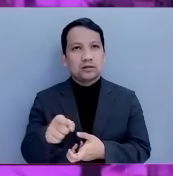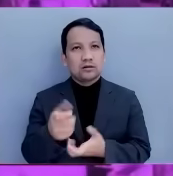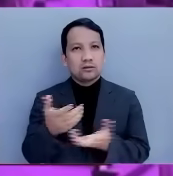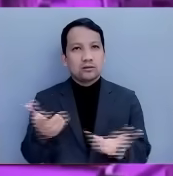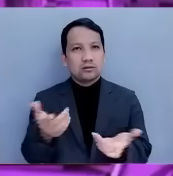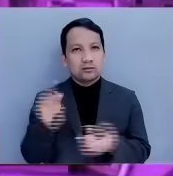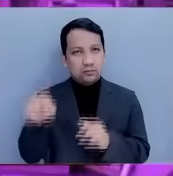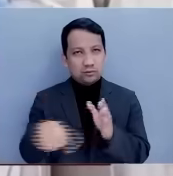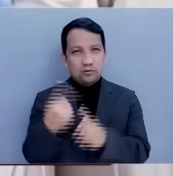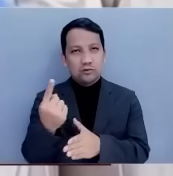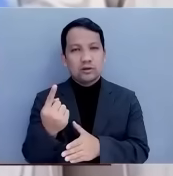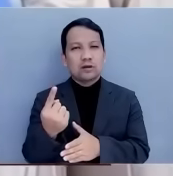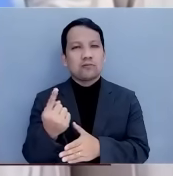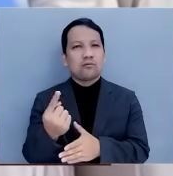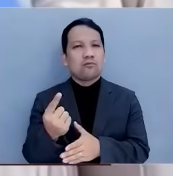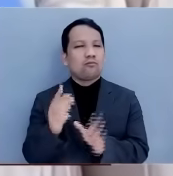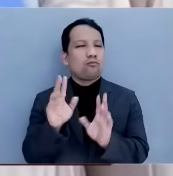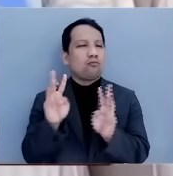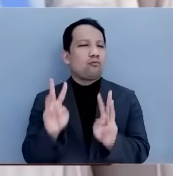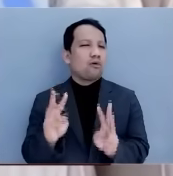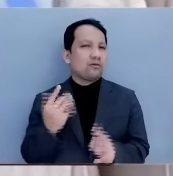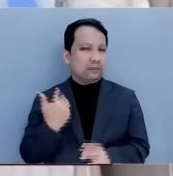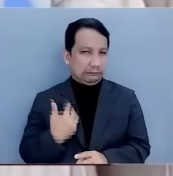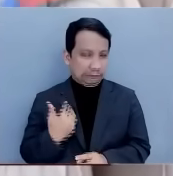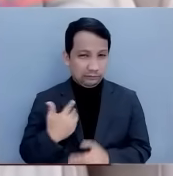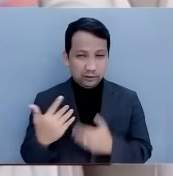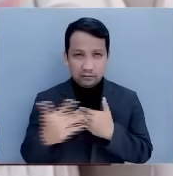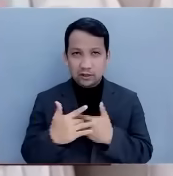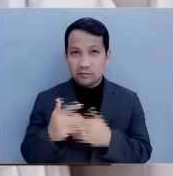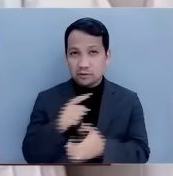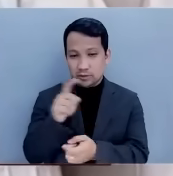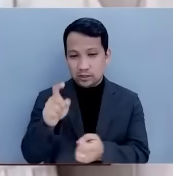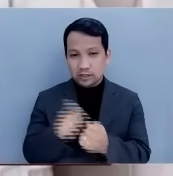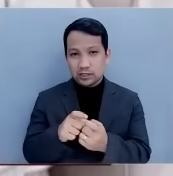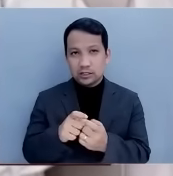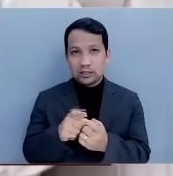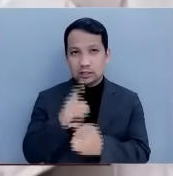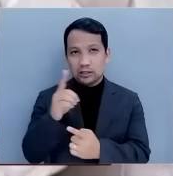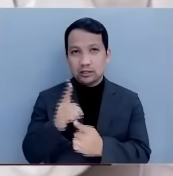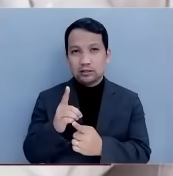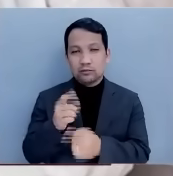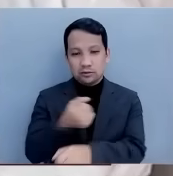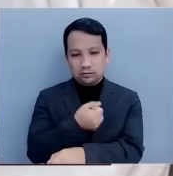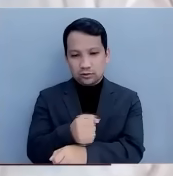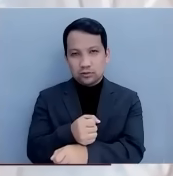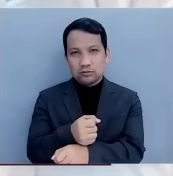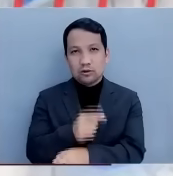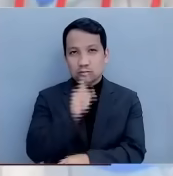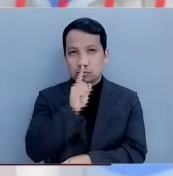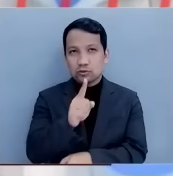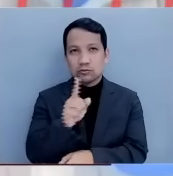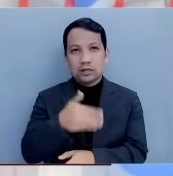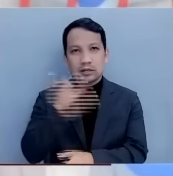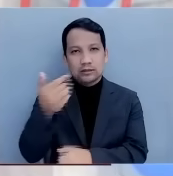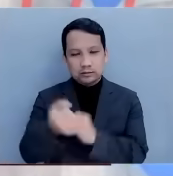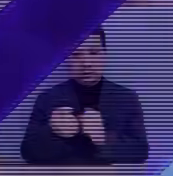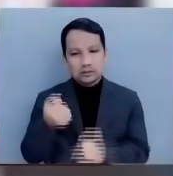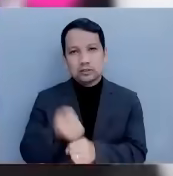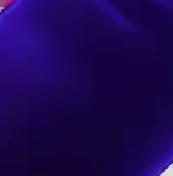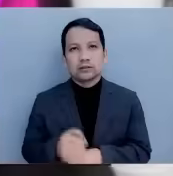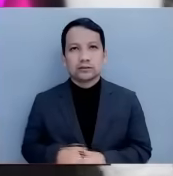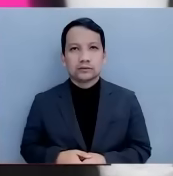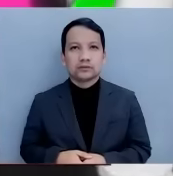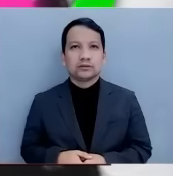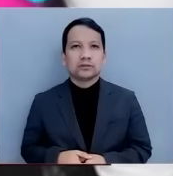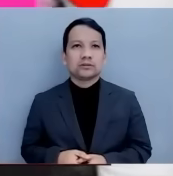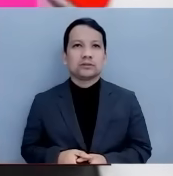once." Grabe naman! Wala pang eksaktong release date ang album, pero sure na next year yan.